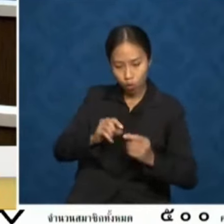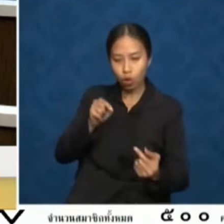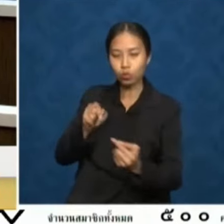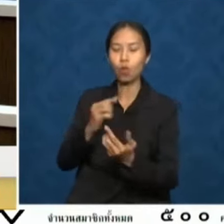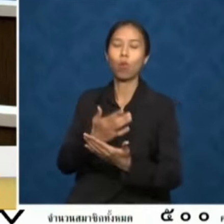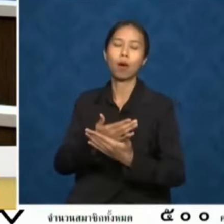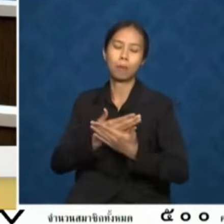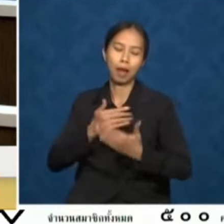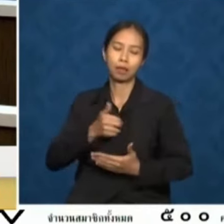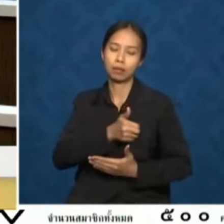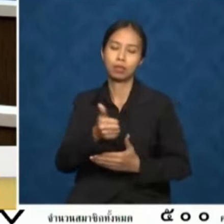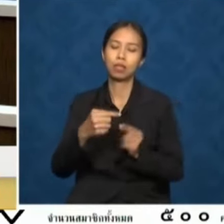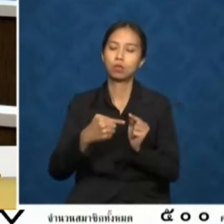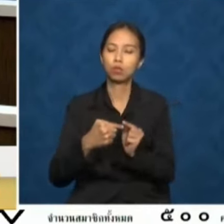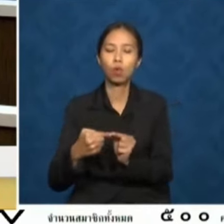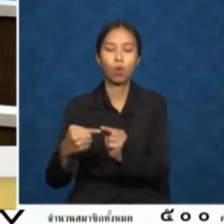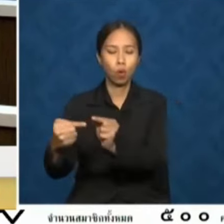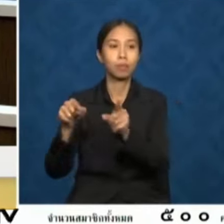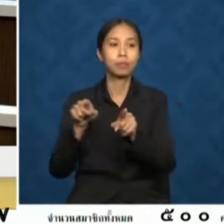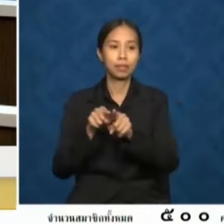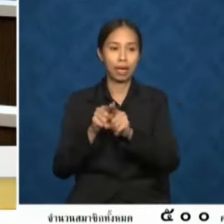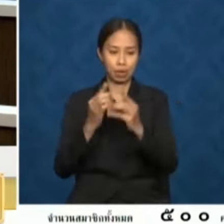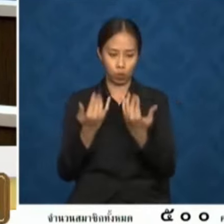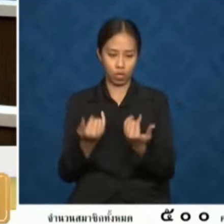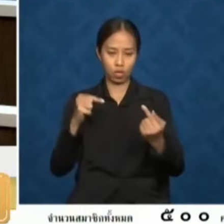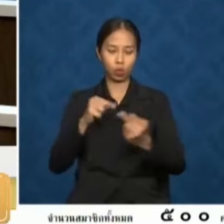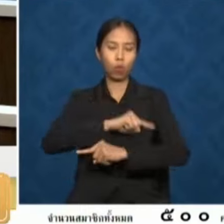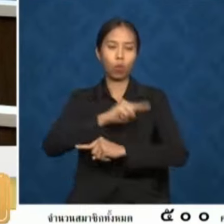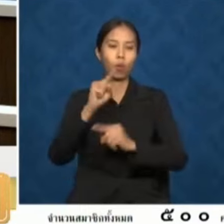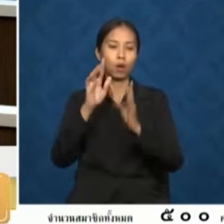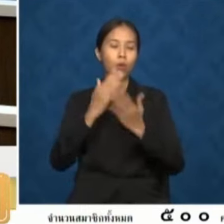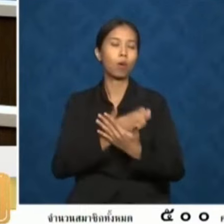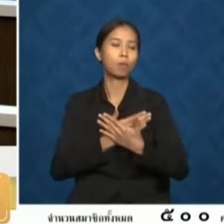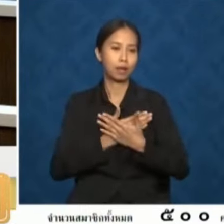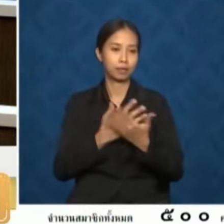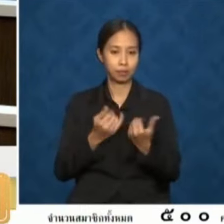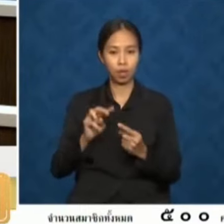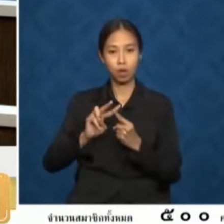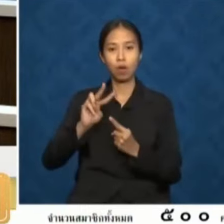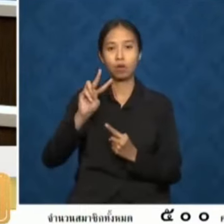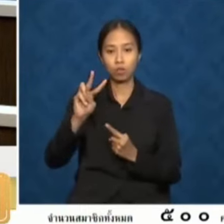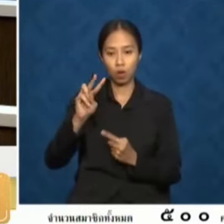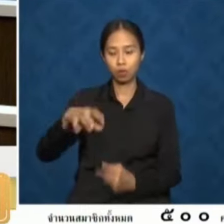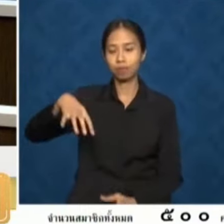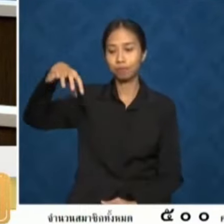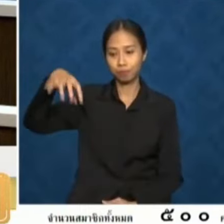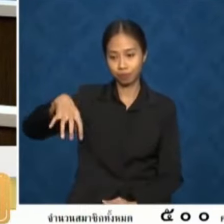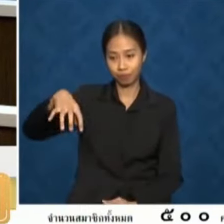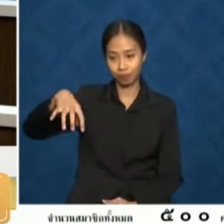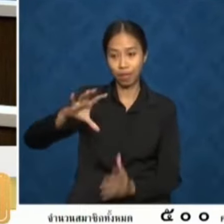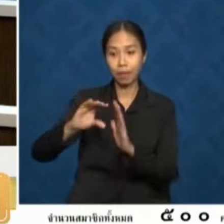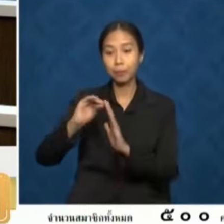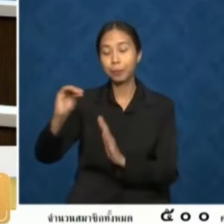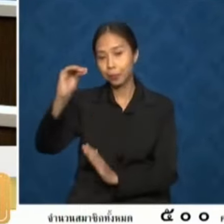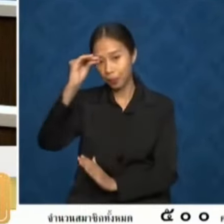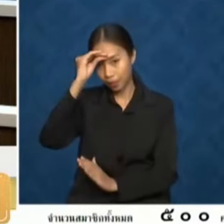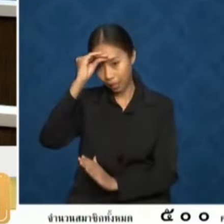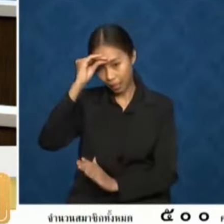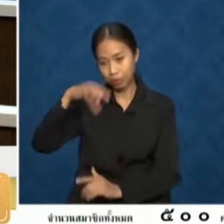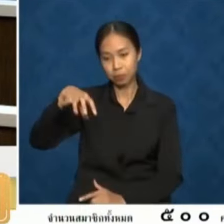ความรักครับเพราะฉะนั้นสถานศึกษาหน่วยที่2ก็เป็นสถานแหล่งสำคั